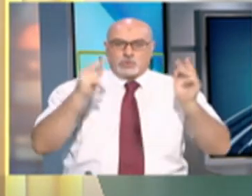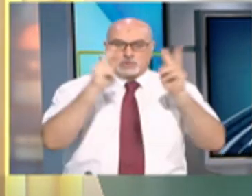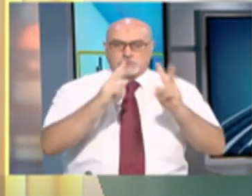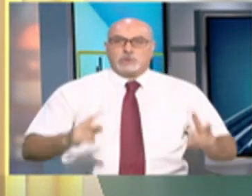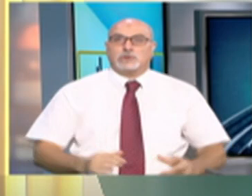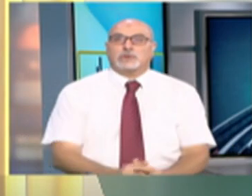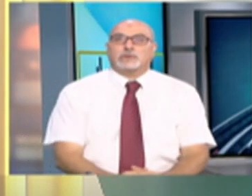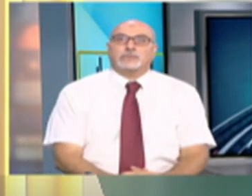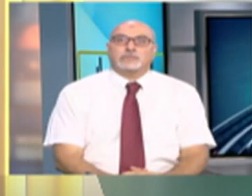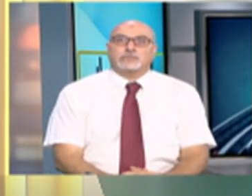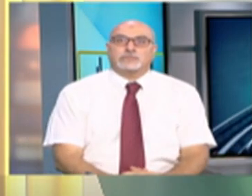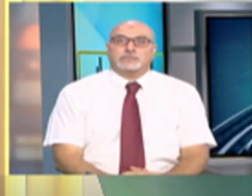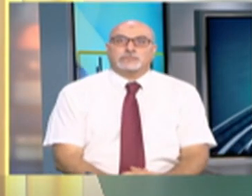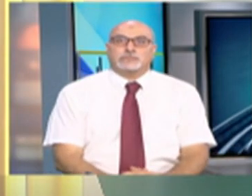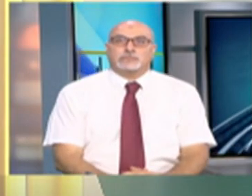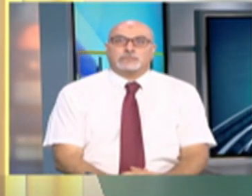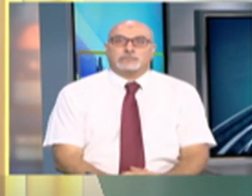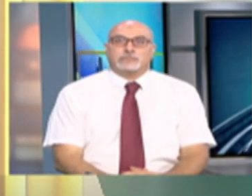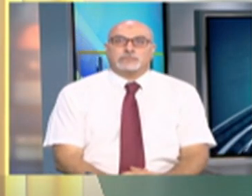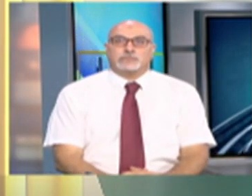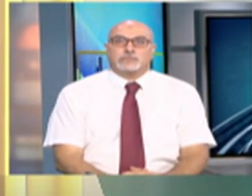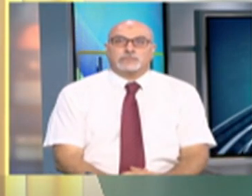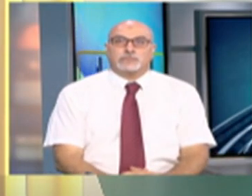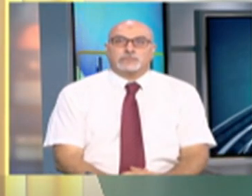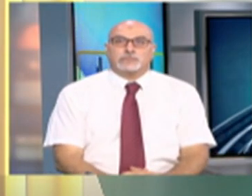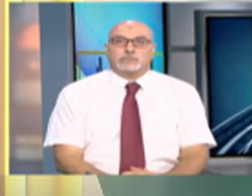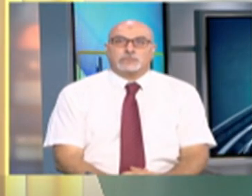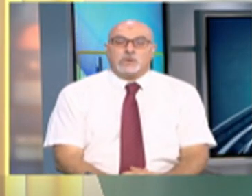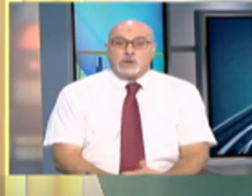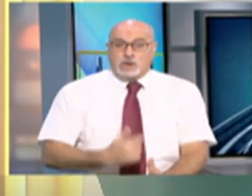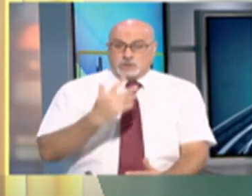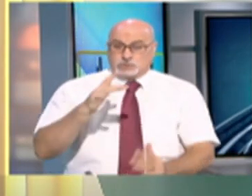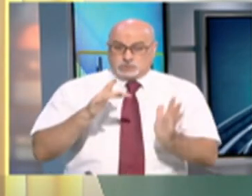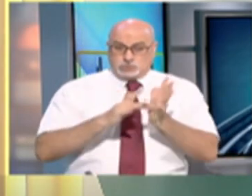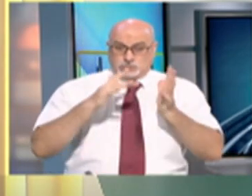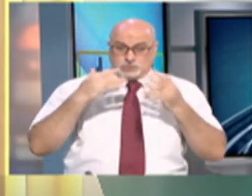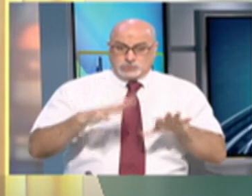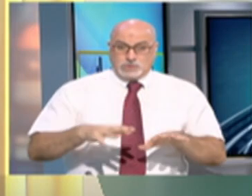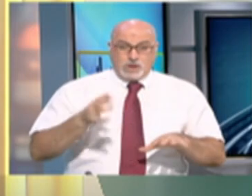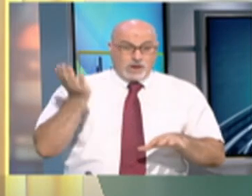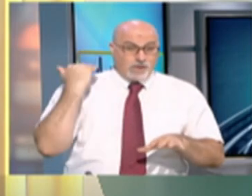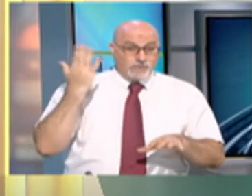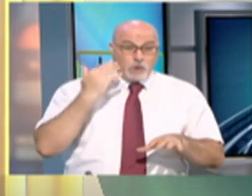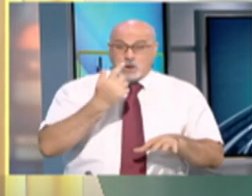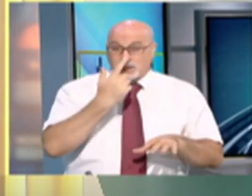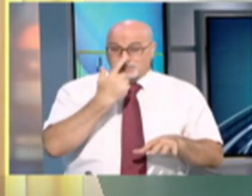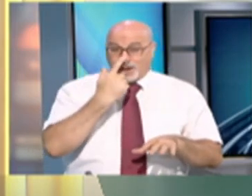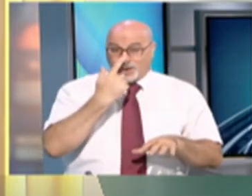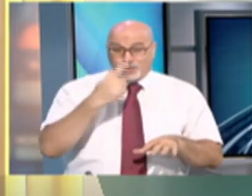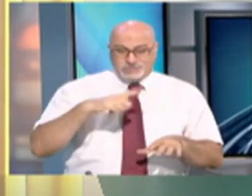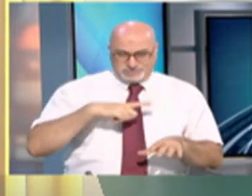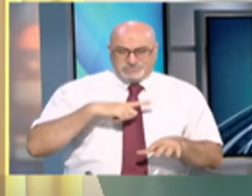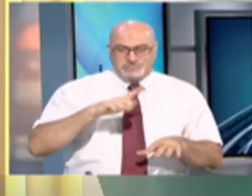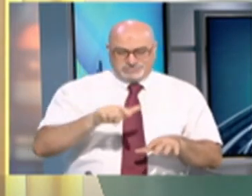ولا شك أن ما عايشناه من تجارب سابقة